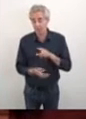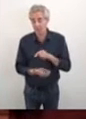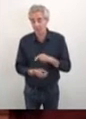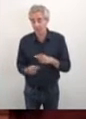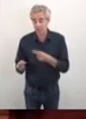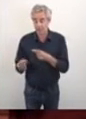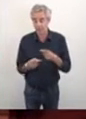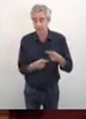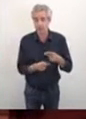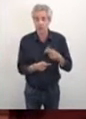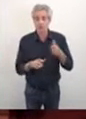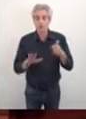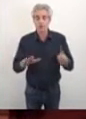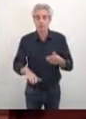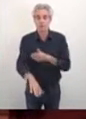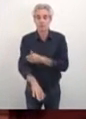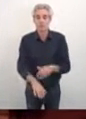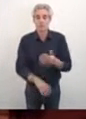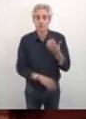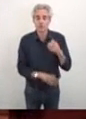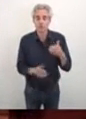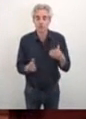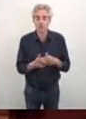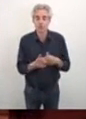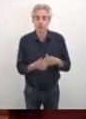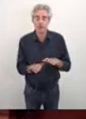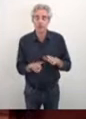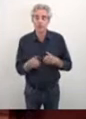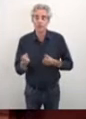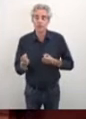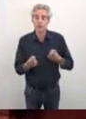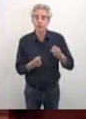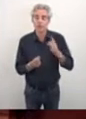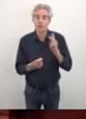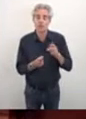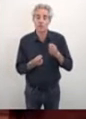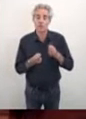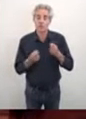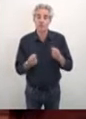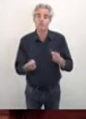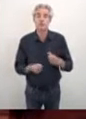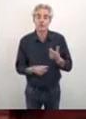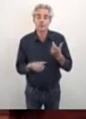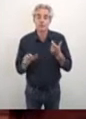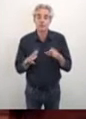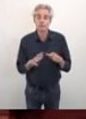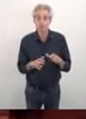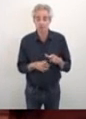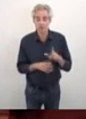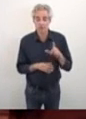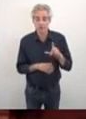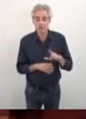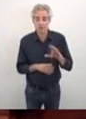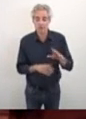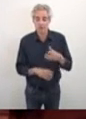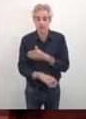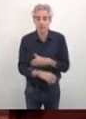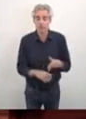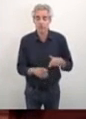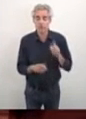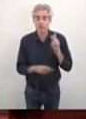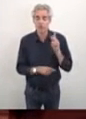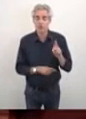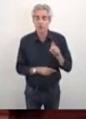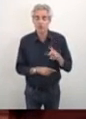c'est 6 500 000 kilomètres en voiture. C'est plus de 725 millions de kilomètres